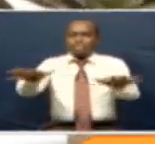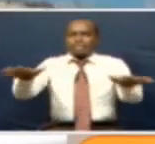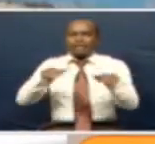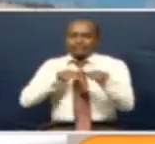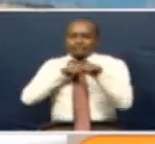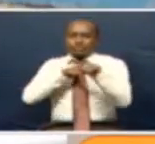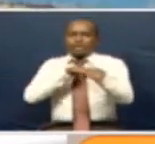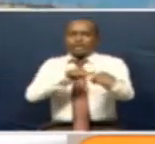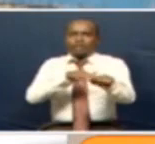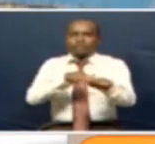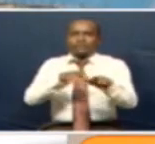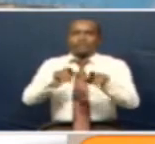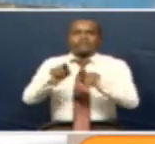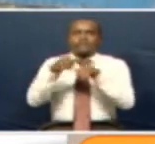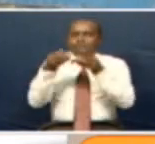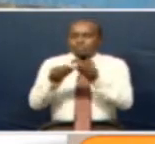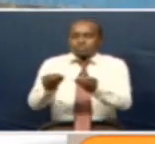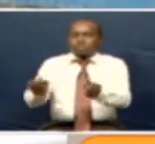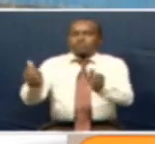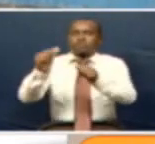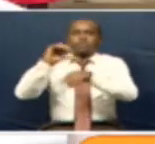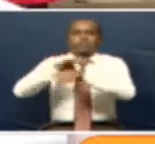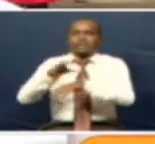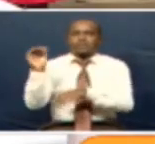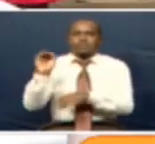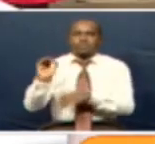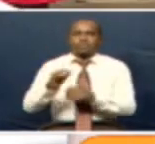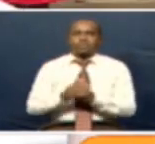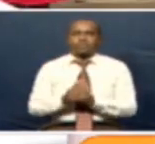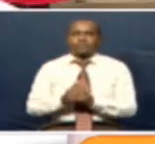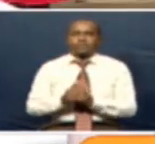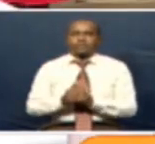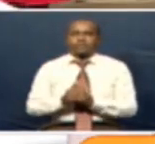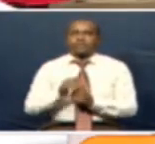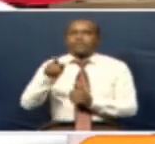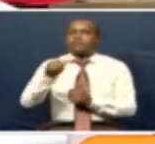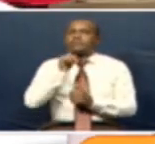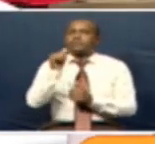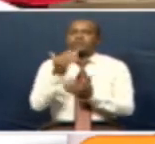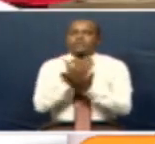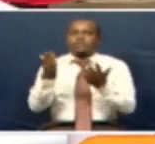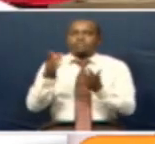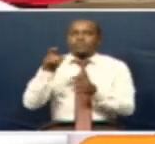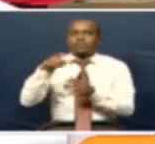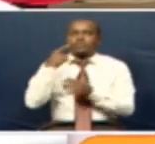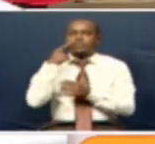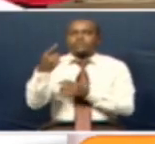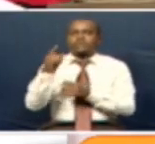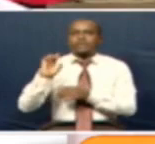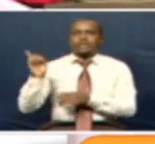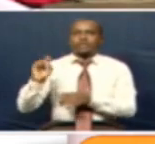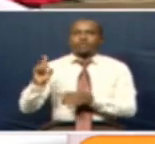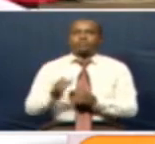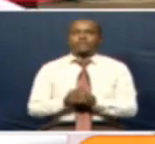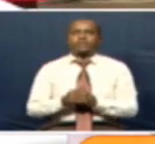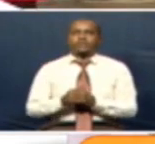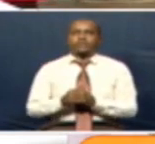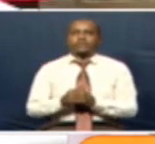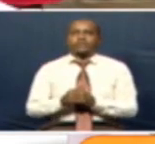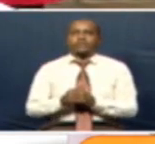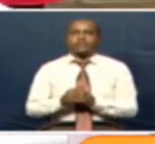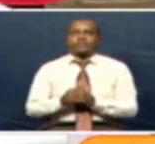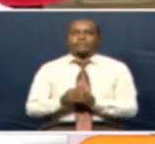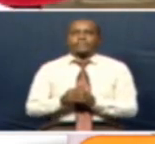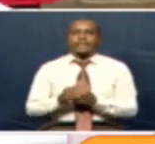ya magari, pamoja na kushindwa kupata suluhu ya uzoaji taka. It's not something that you should be seeing in a place like Nairobi.